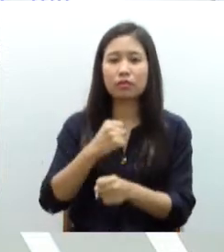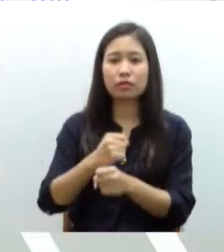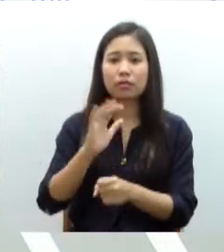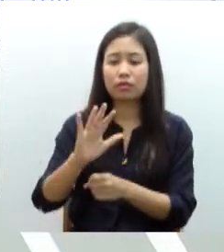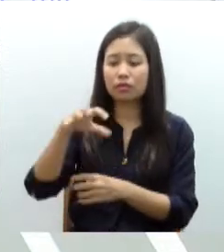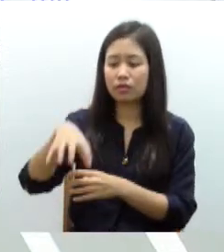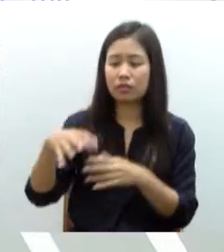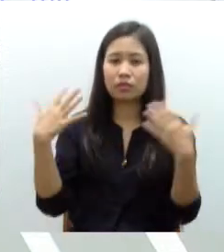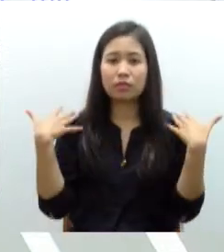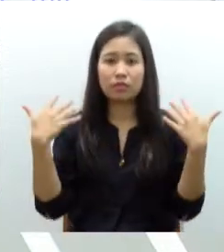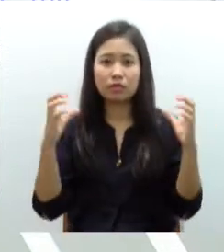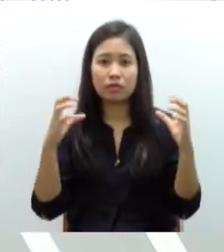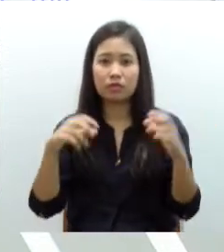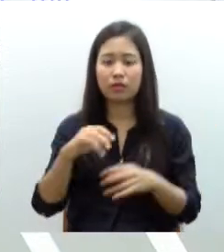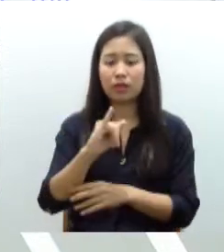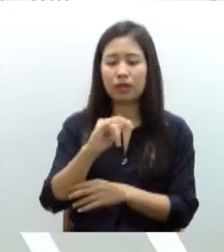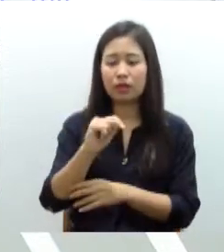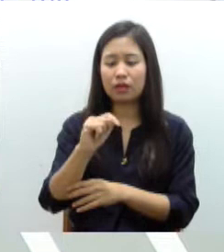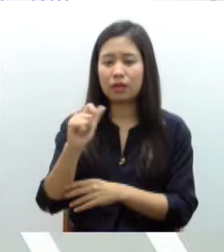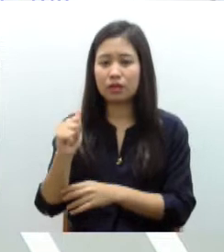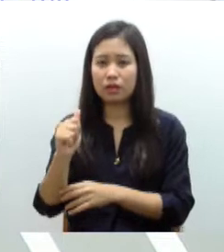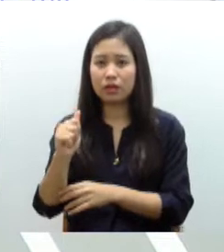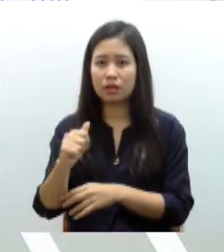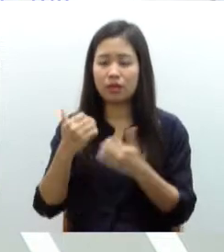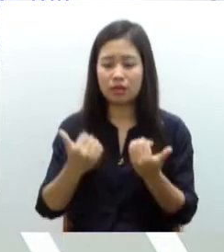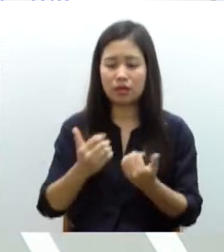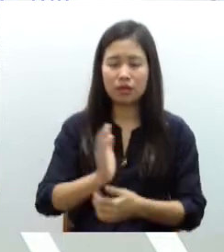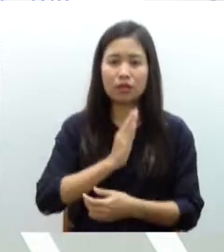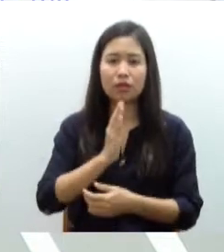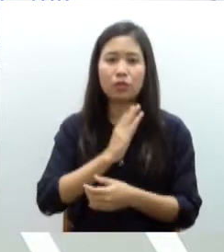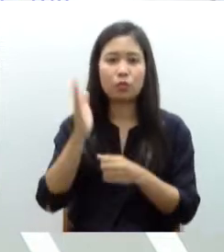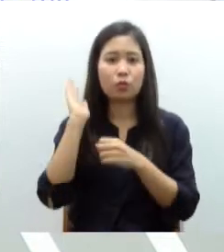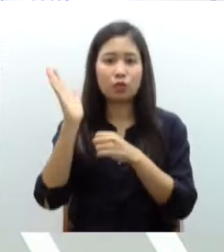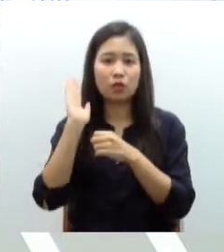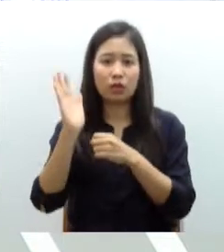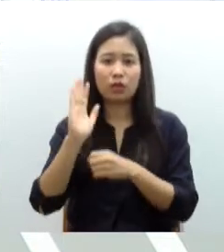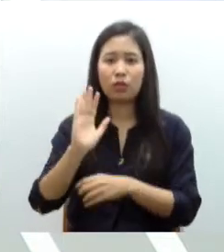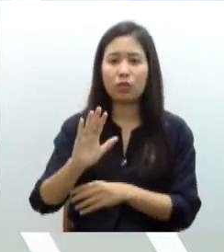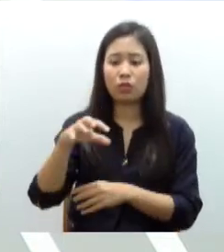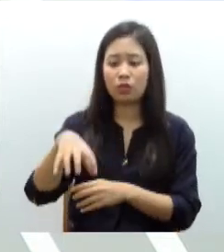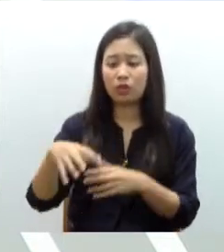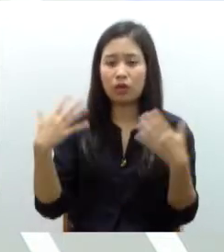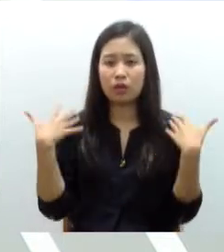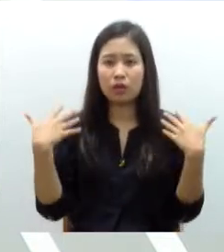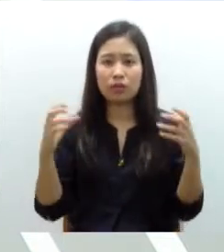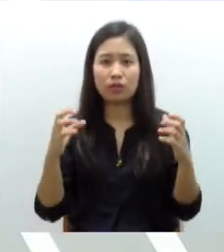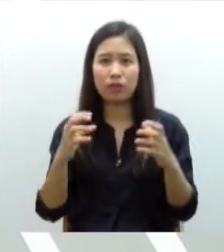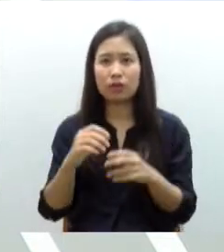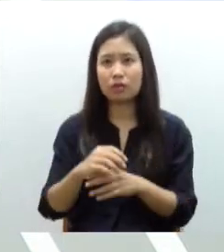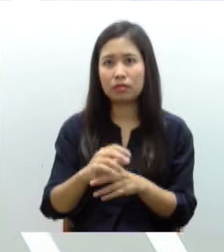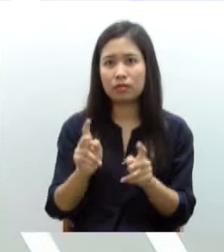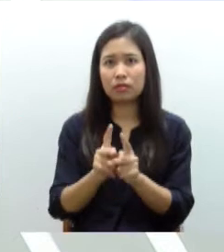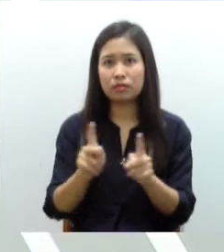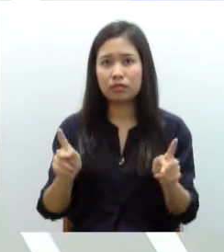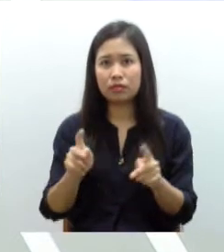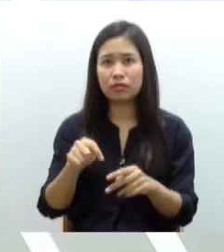านภาครัฐนะครับหรือที่เรียกว่า ITA ครับวันนี้นะครับเราได้รับเกียรติจากวิทยากรนะครับจากสำนักงานคณะกรรมการป้องกันและปราบปร